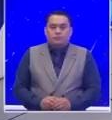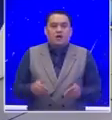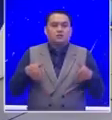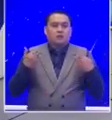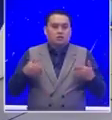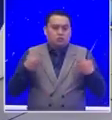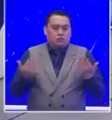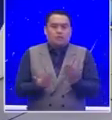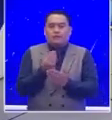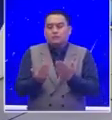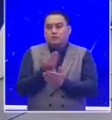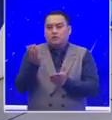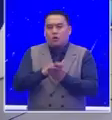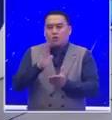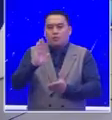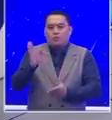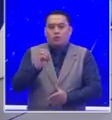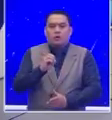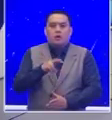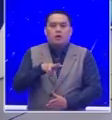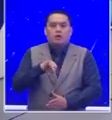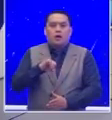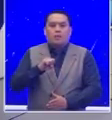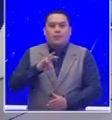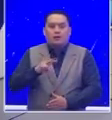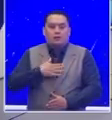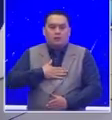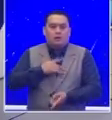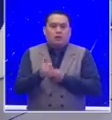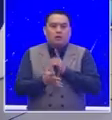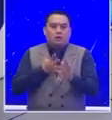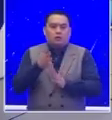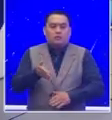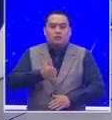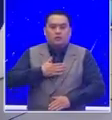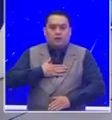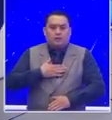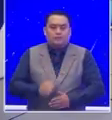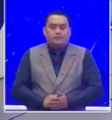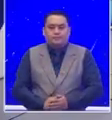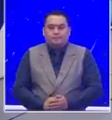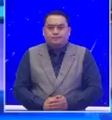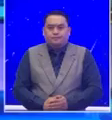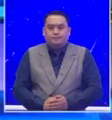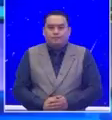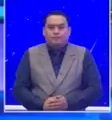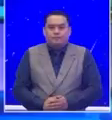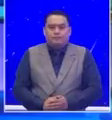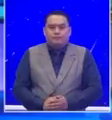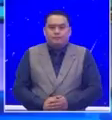Здравствуйте, время новостей на телеканале ЖТСУ. В студии Еламан Раимбеков, и сурдоперевод обеспечивает Марат Жумабеков.